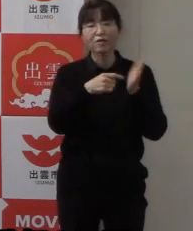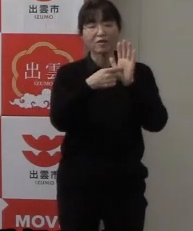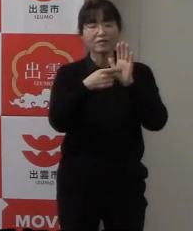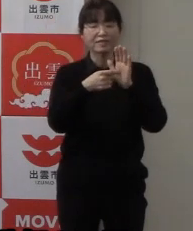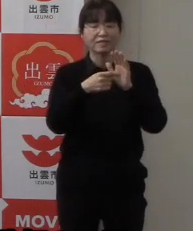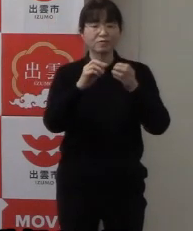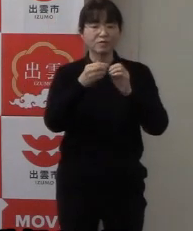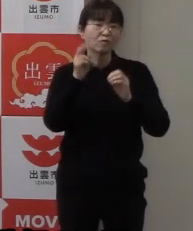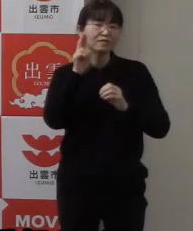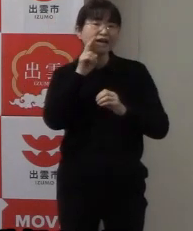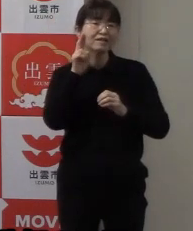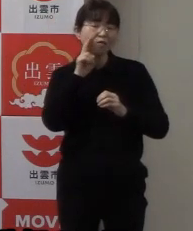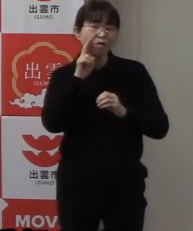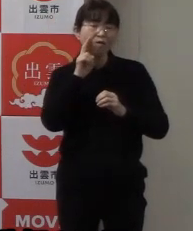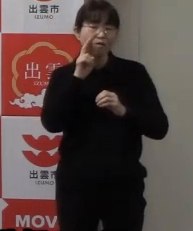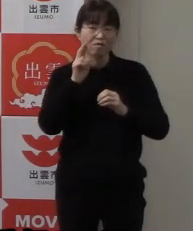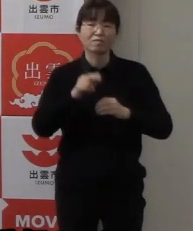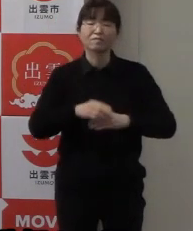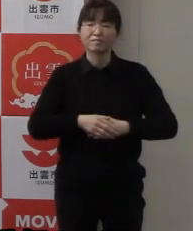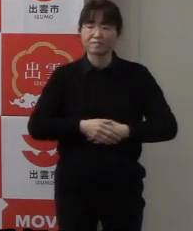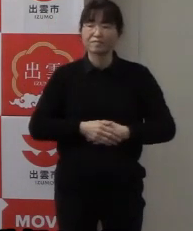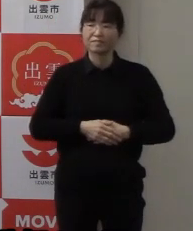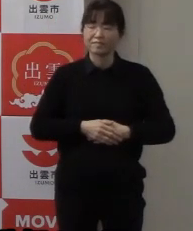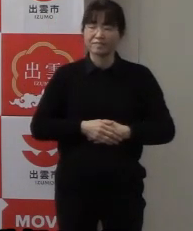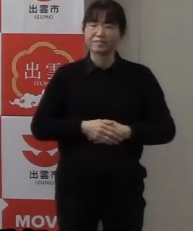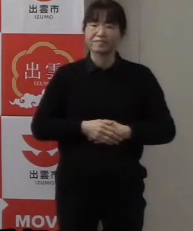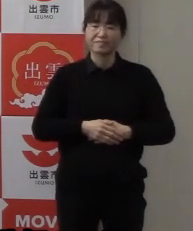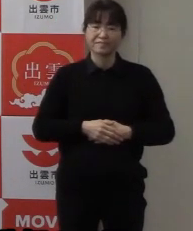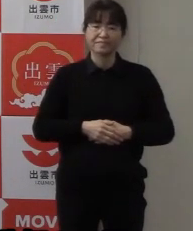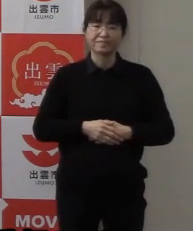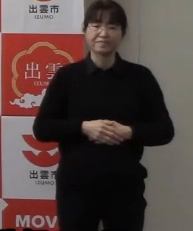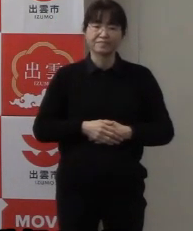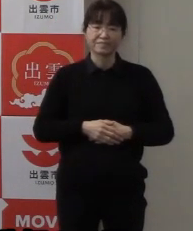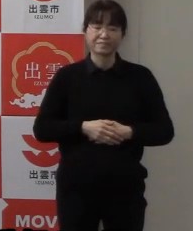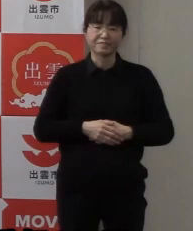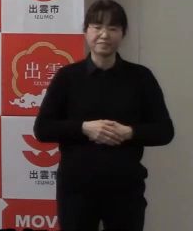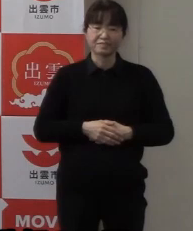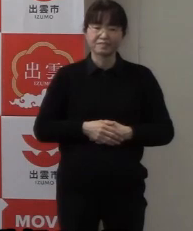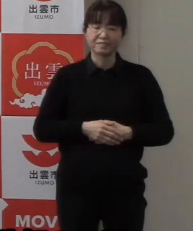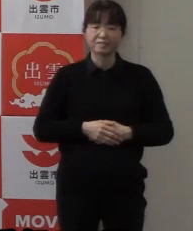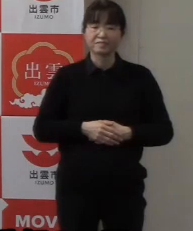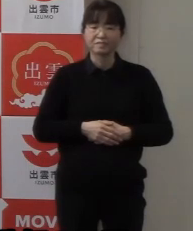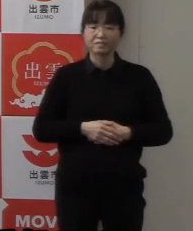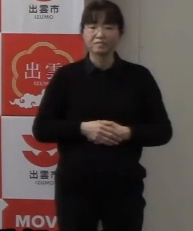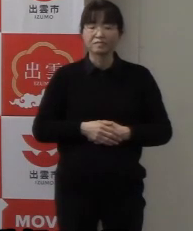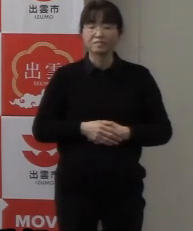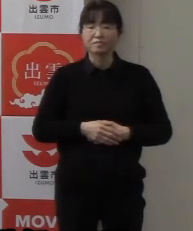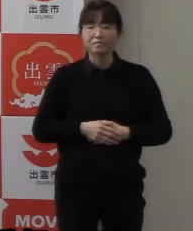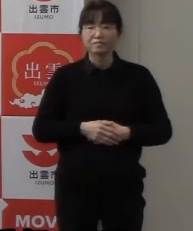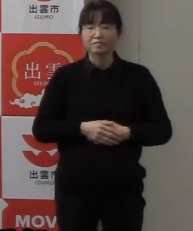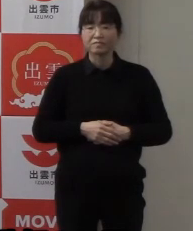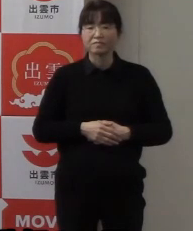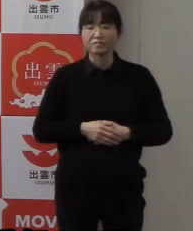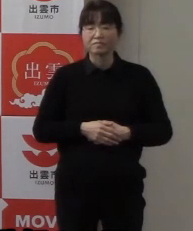茶色ということで、まあ、こういろいろとこの上の方もだったかなというふうになっております。